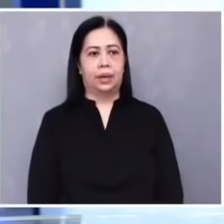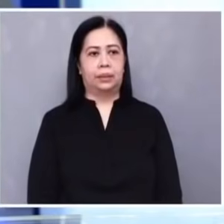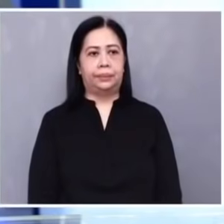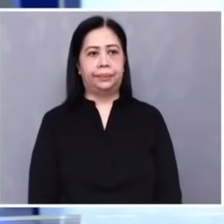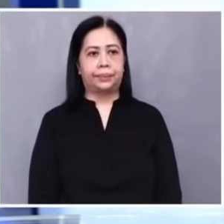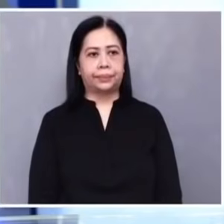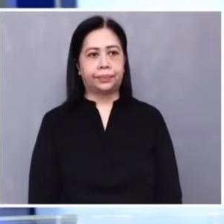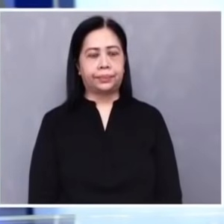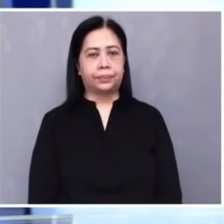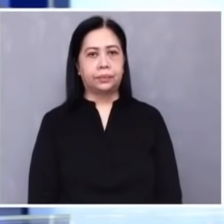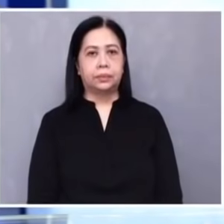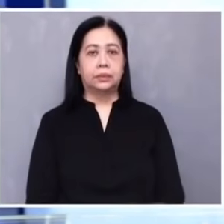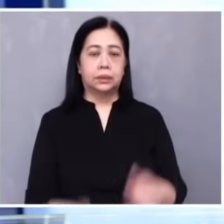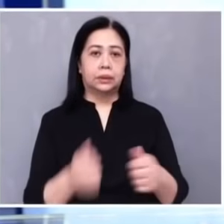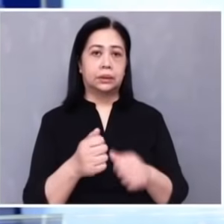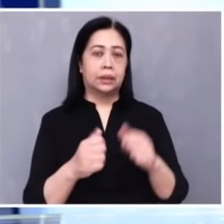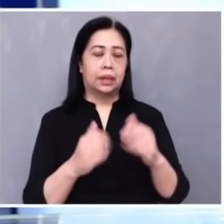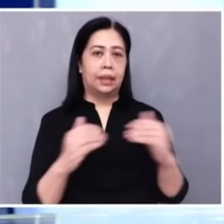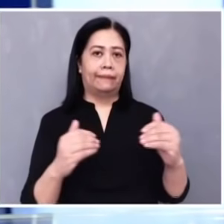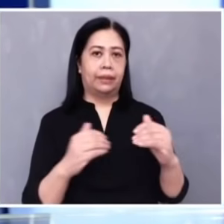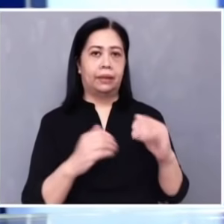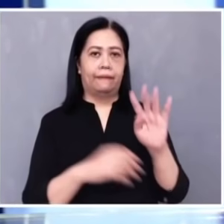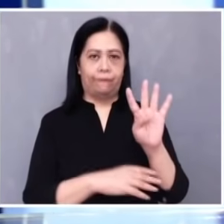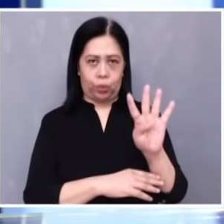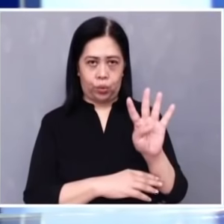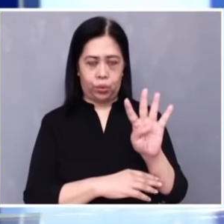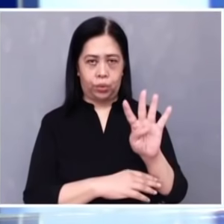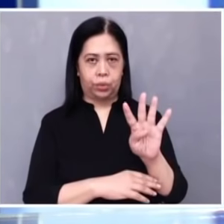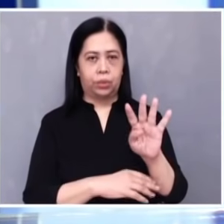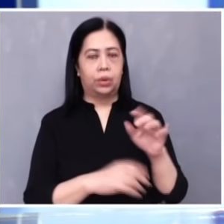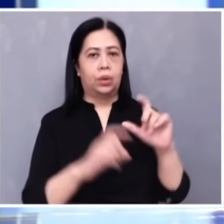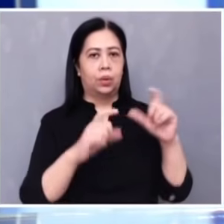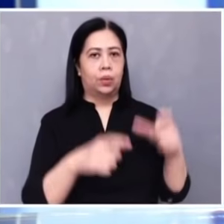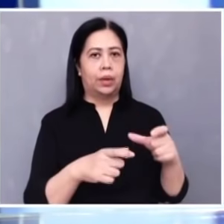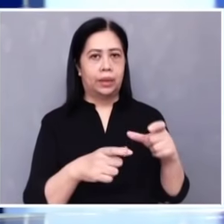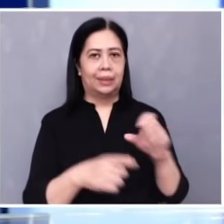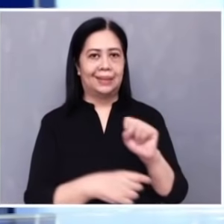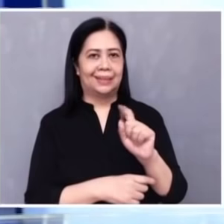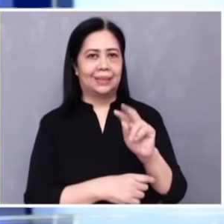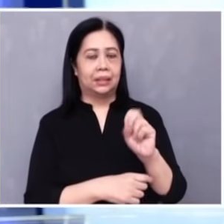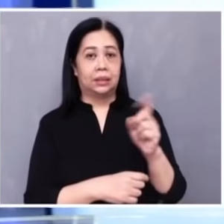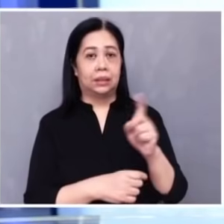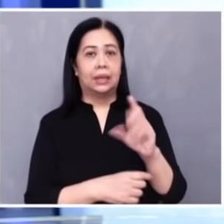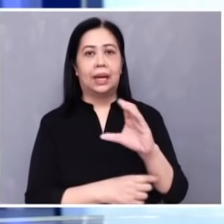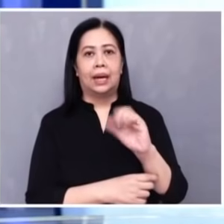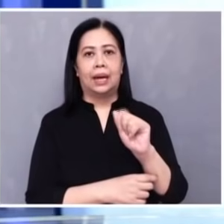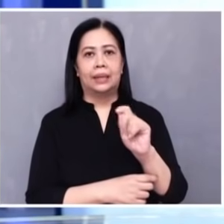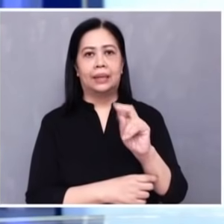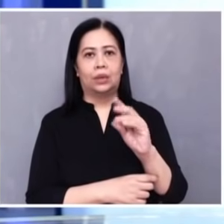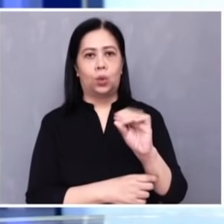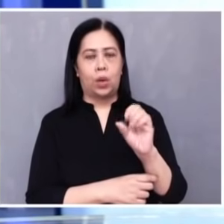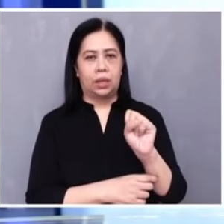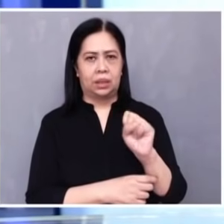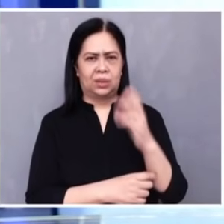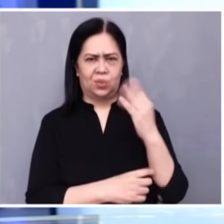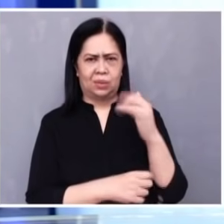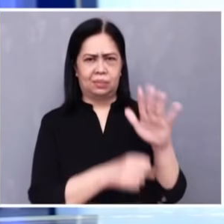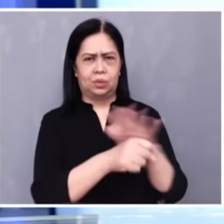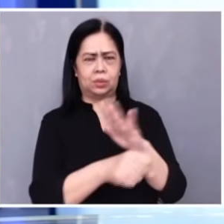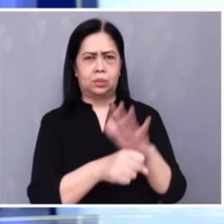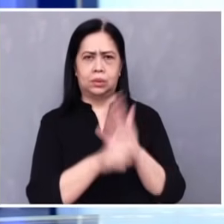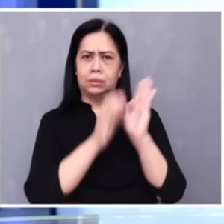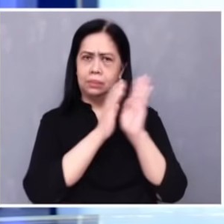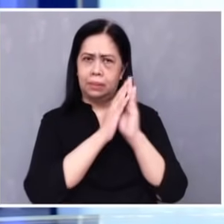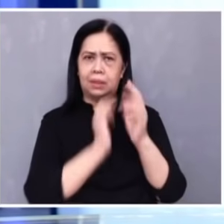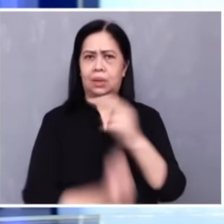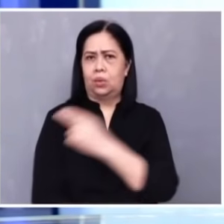Sa ilalim sa Alert Level 4 quarantine status ang Catanduanes dahil sa napupuno mga kama sa ospital na